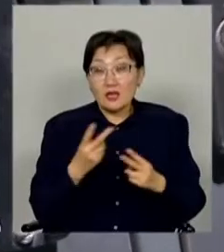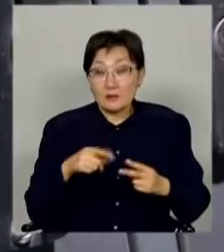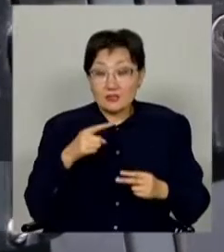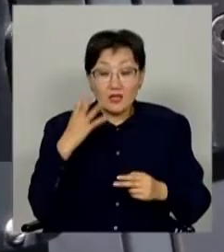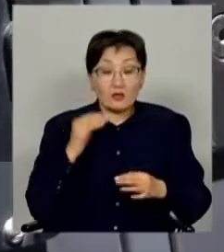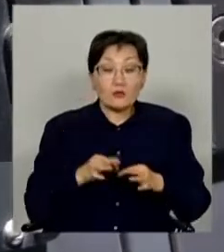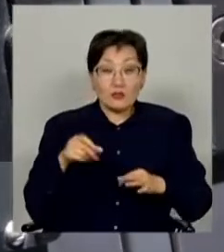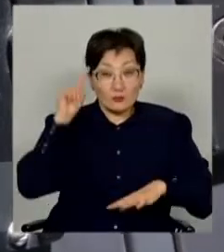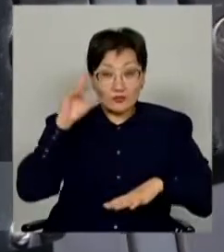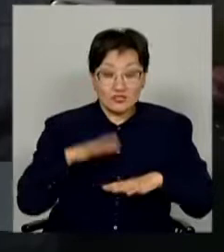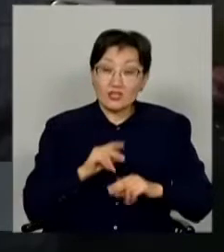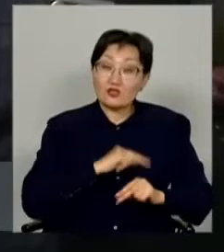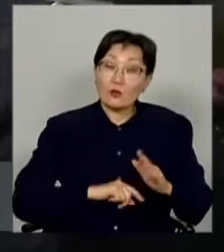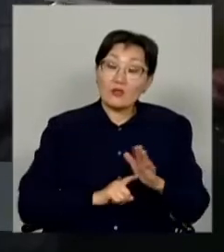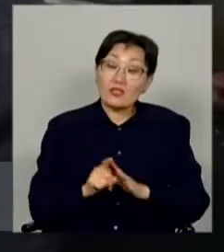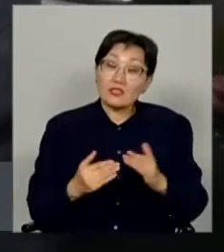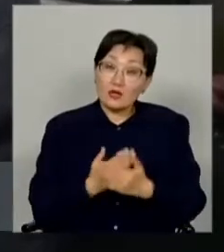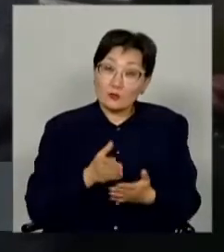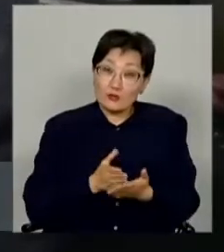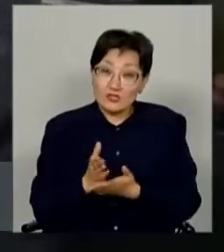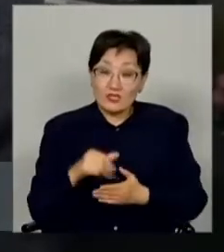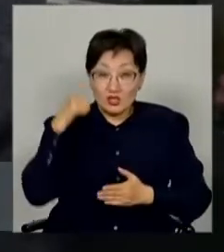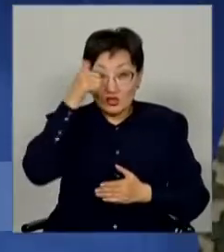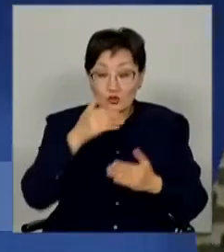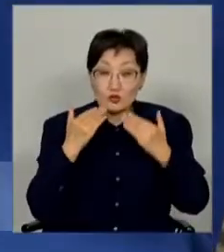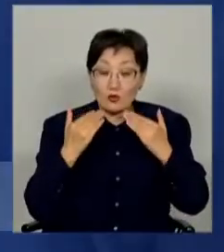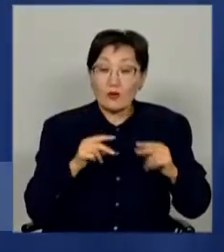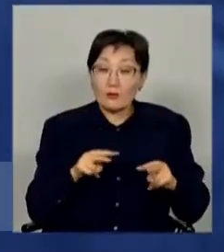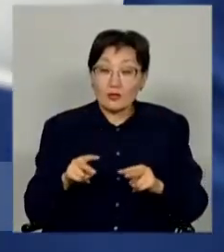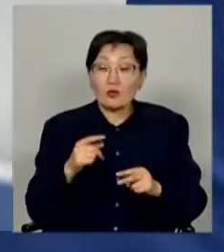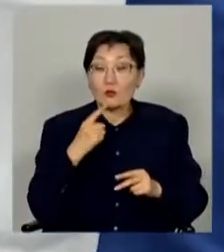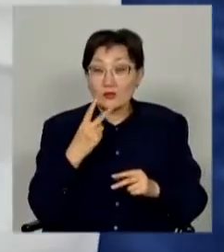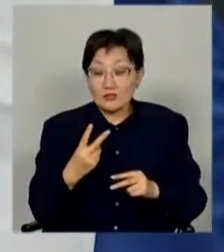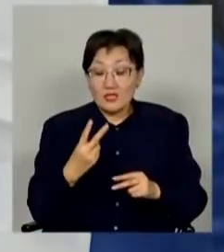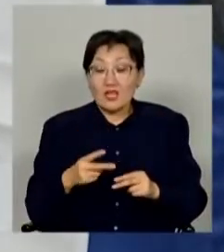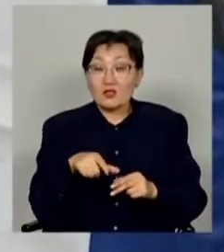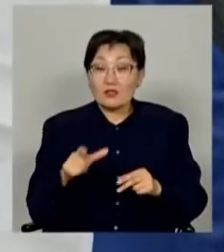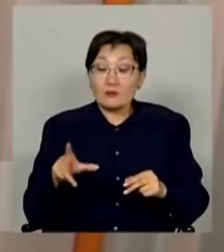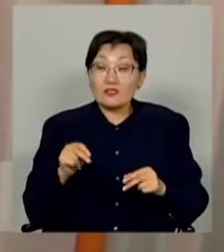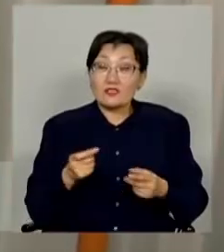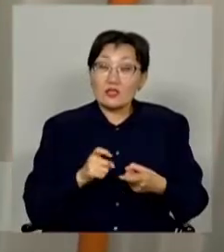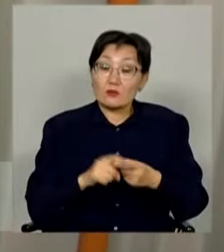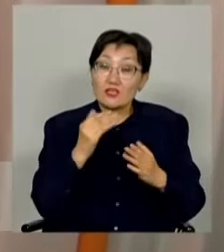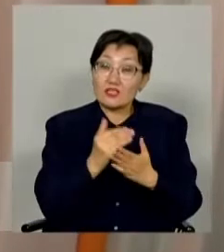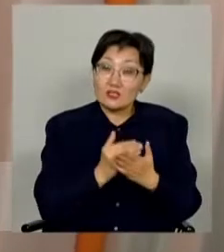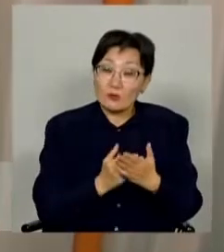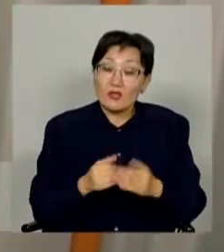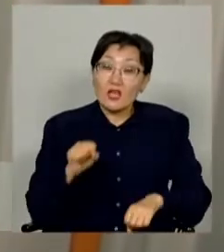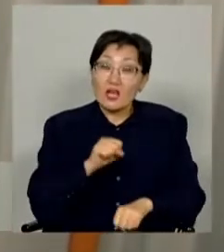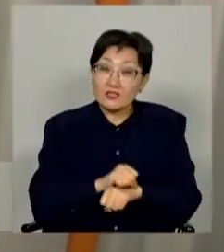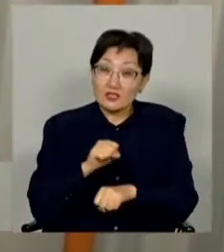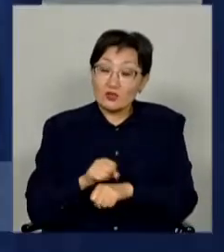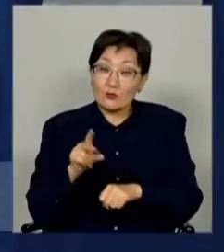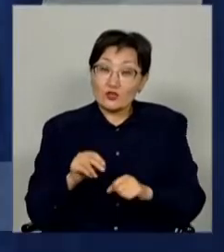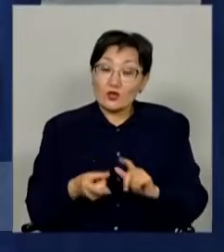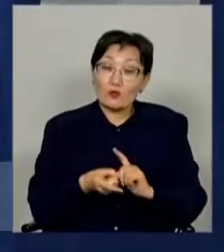Алматы облысы әкімдігі іске қосылған жаңа бағытты жыл соңына дейін бақылап көрмек. Жолаушылар легіне қарай кестенді, тіпті аялдамалардың